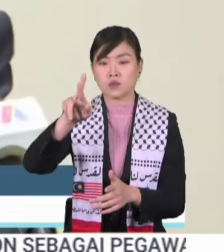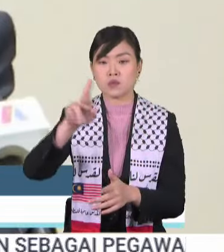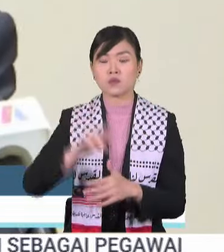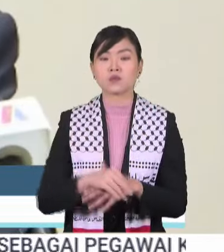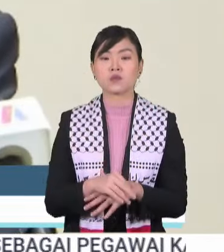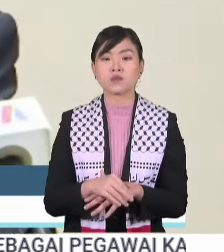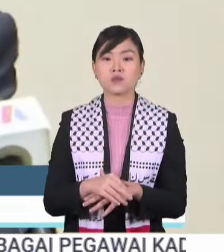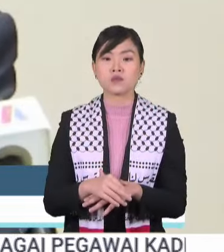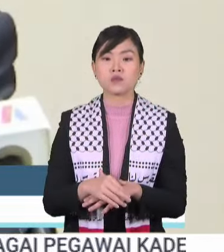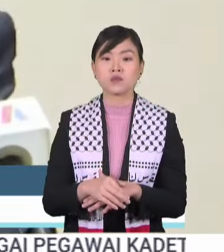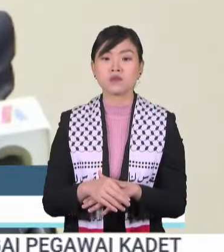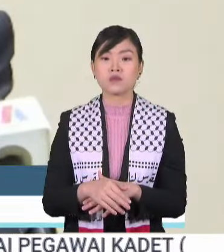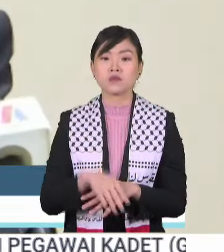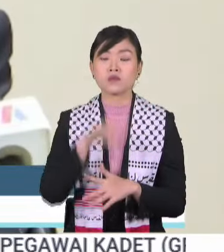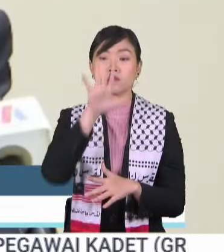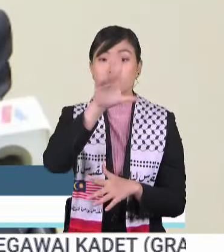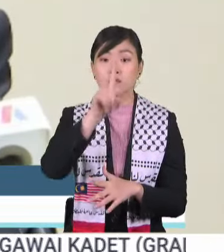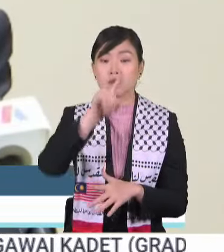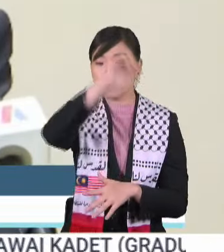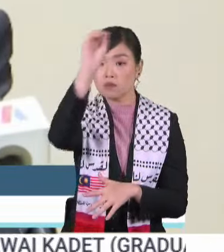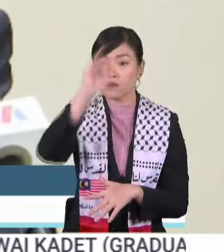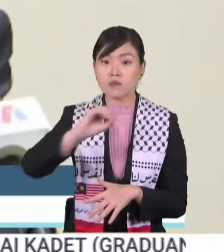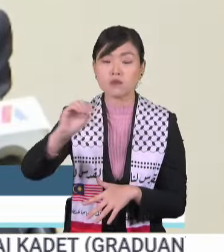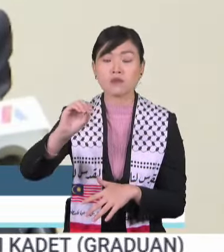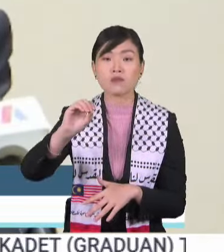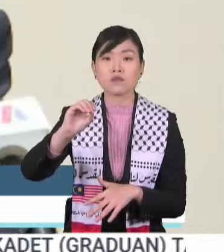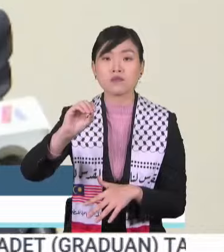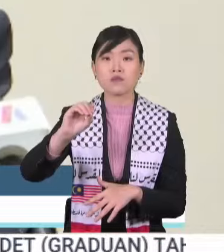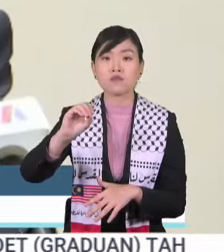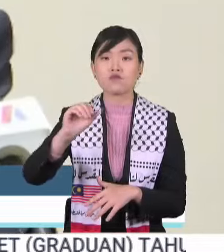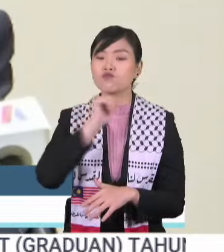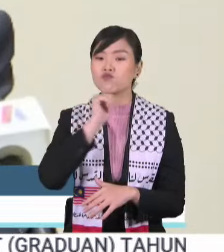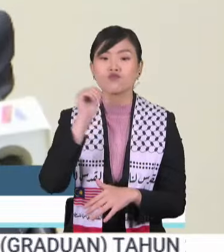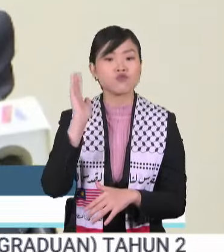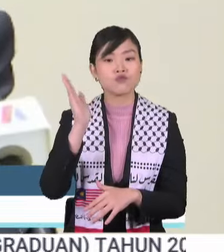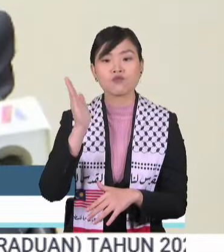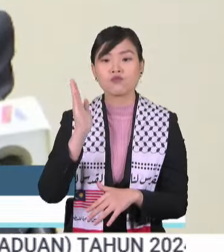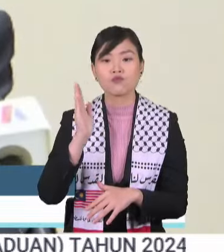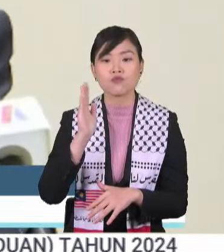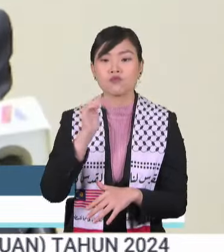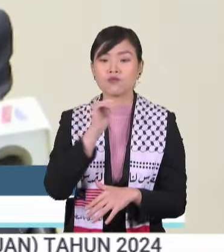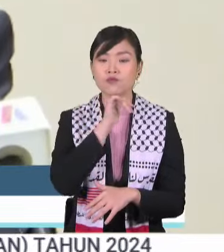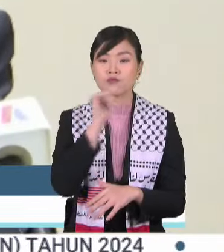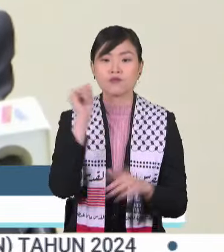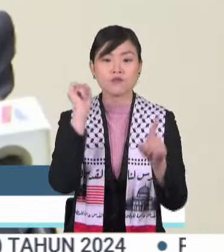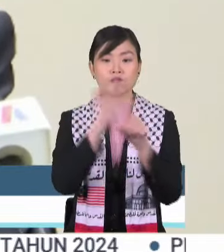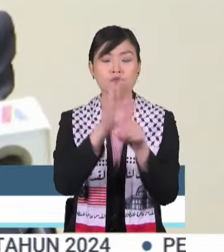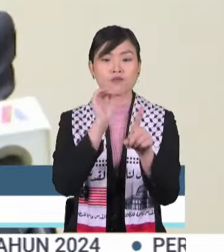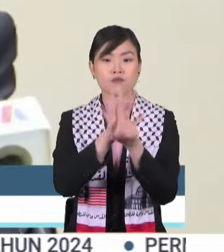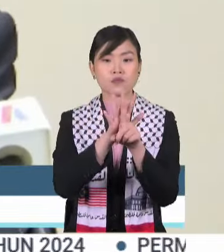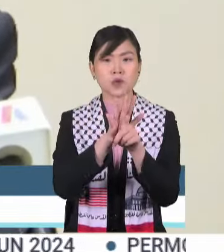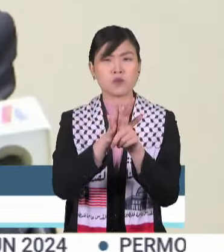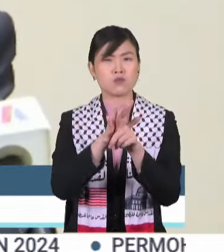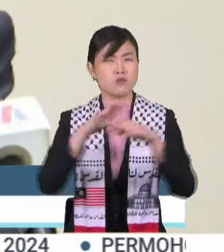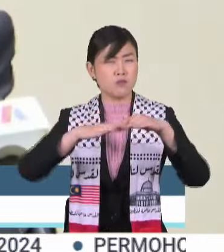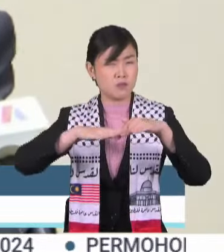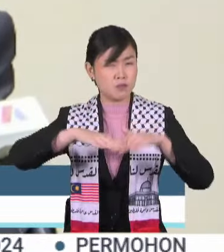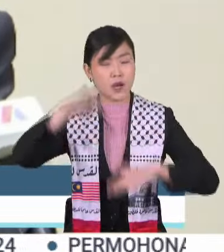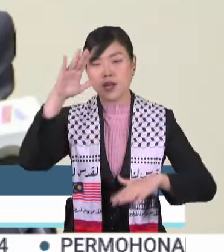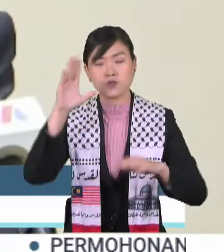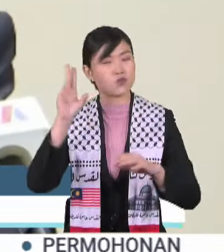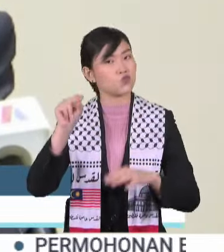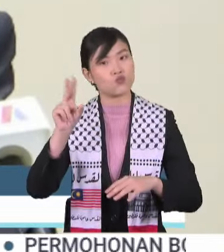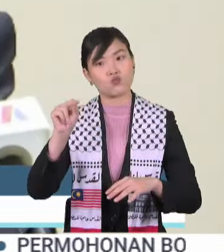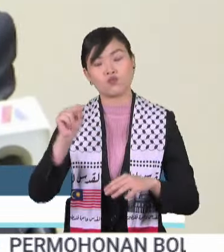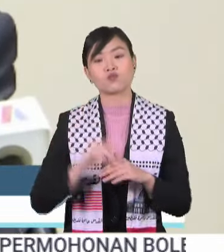domestik ataupun 51% pengguna berhemah tidak akan terjejas secara signifikan walaupun